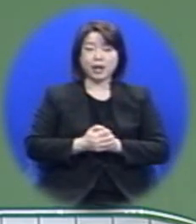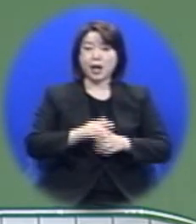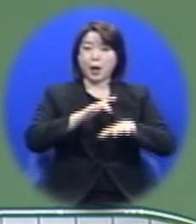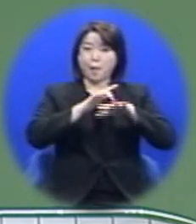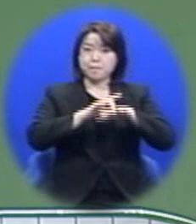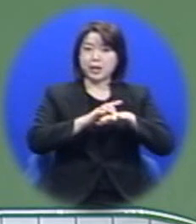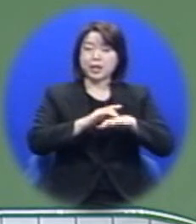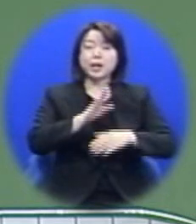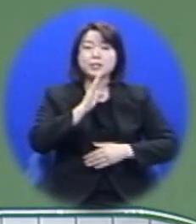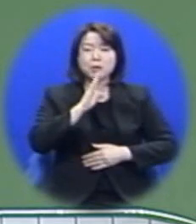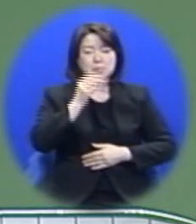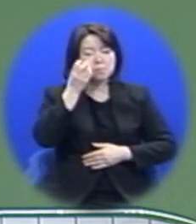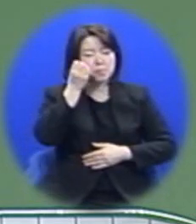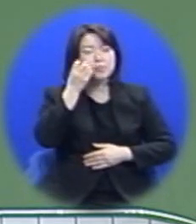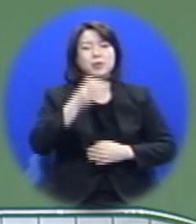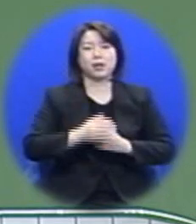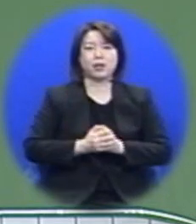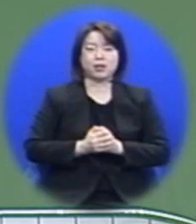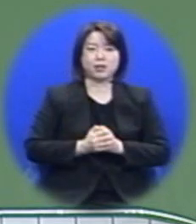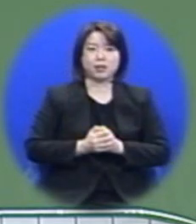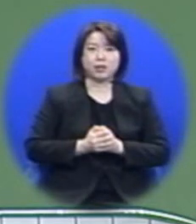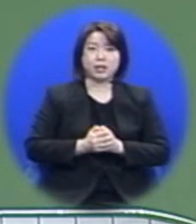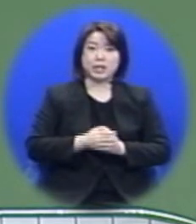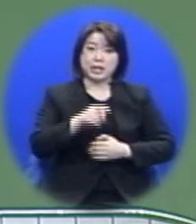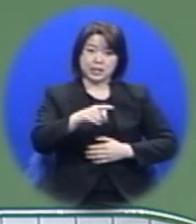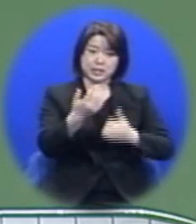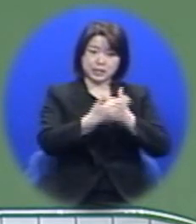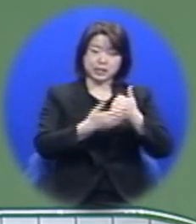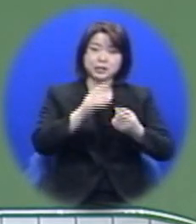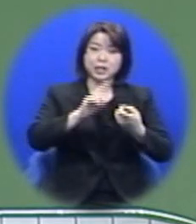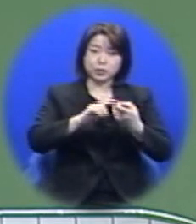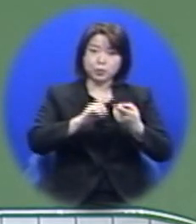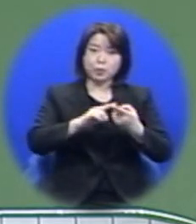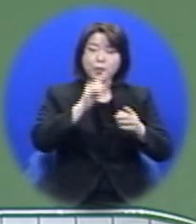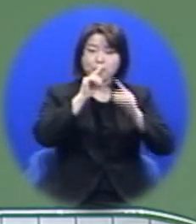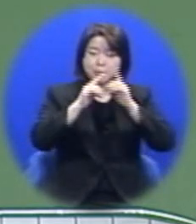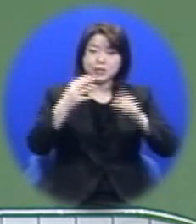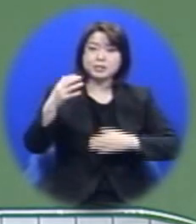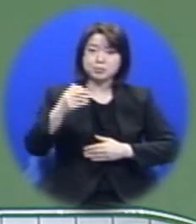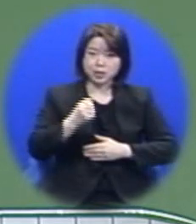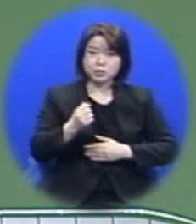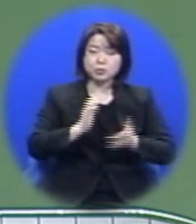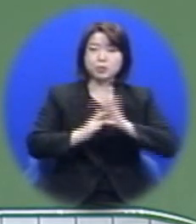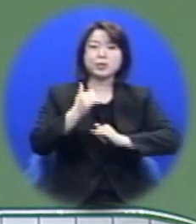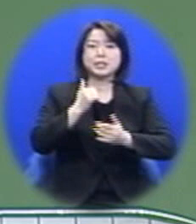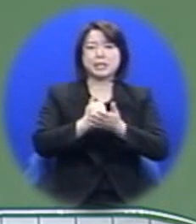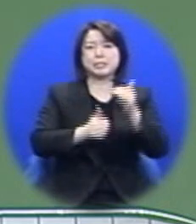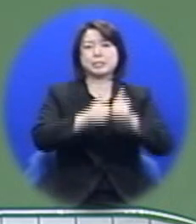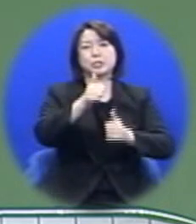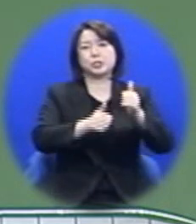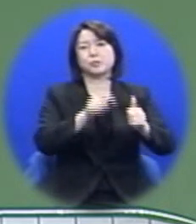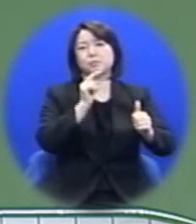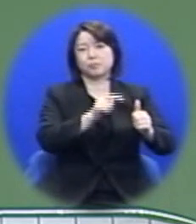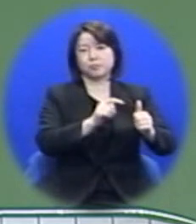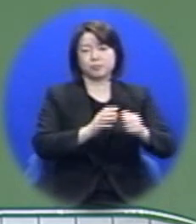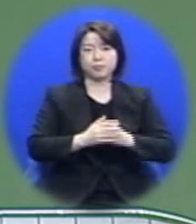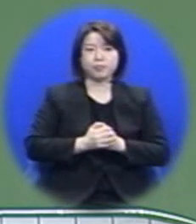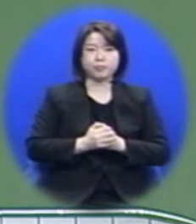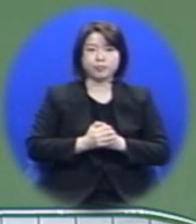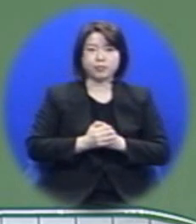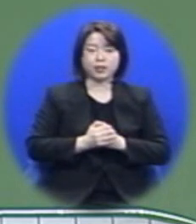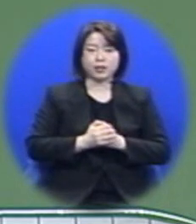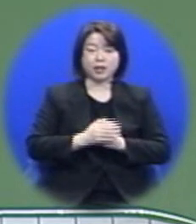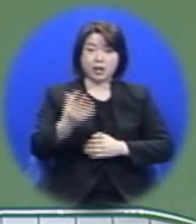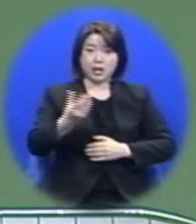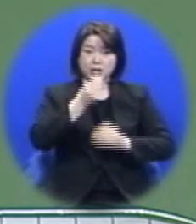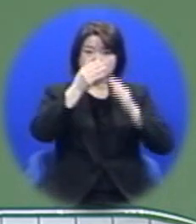마귀가 참 교묘하죠. 이 은혜로운 말씀을 가지고 예수님을 시험했습니다. 성전